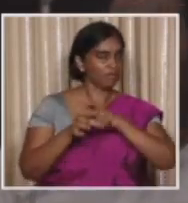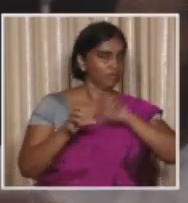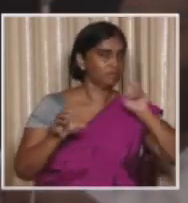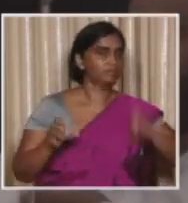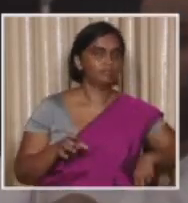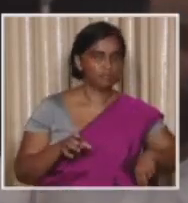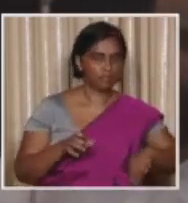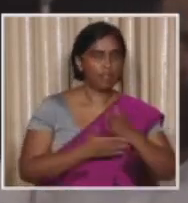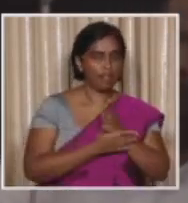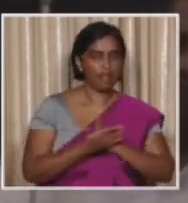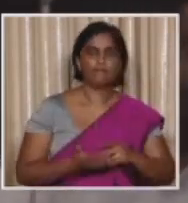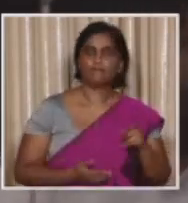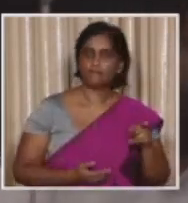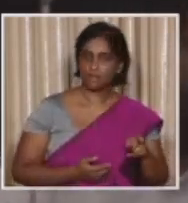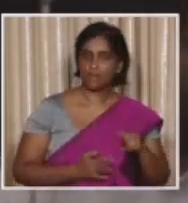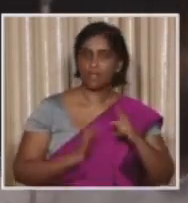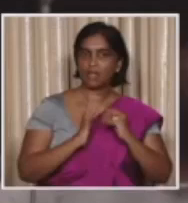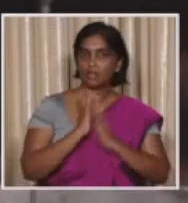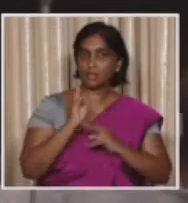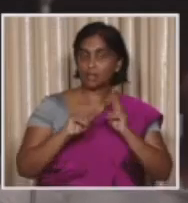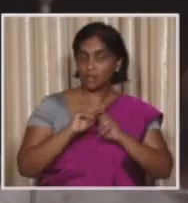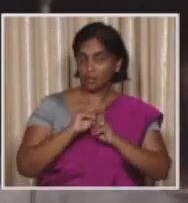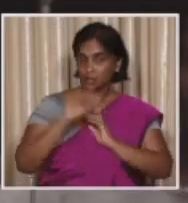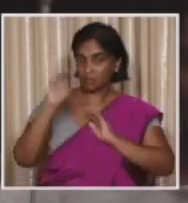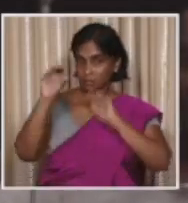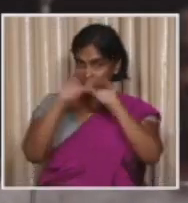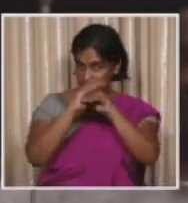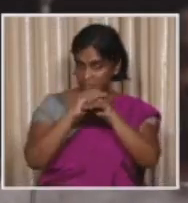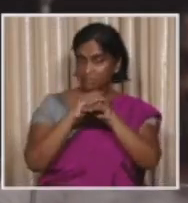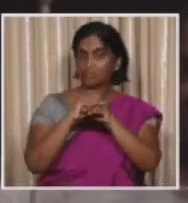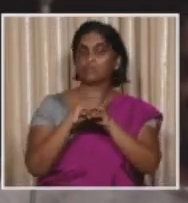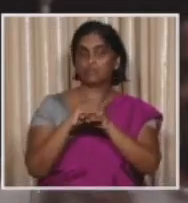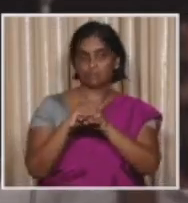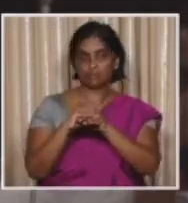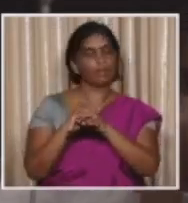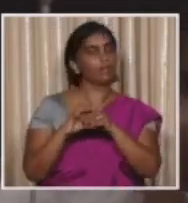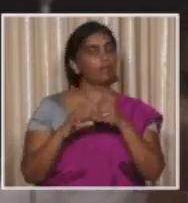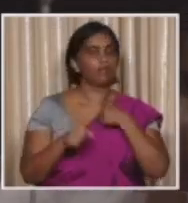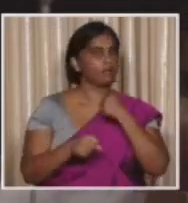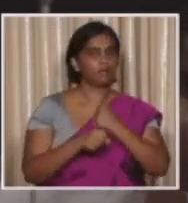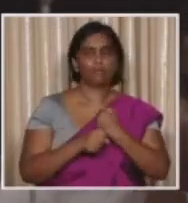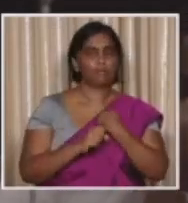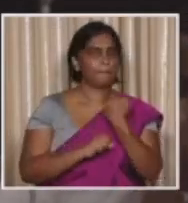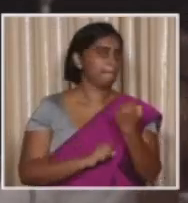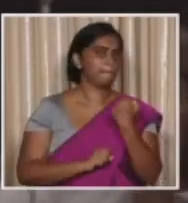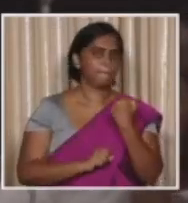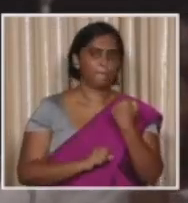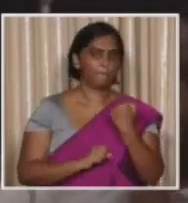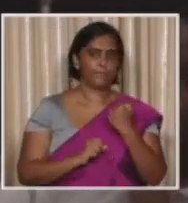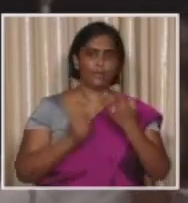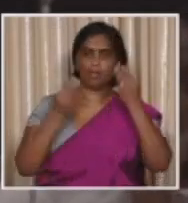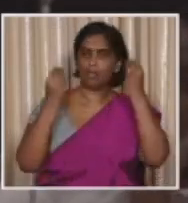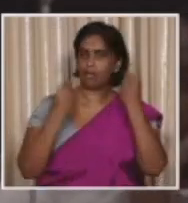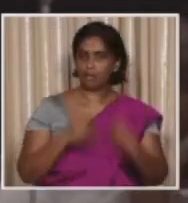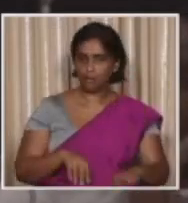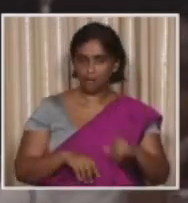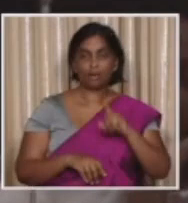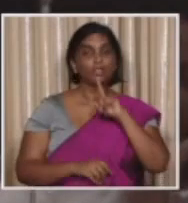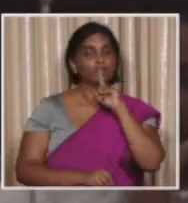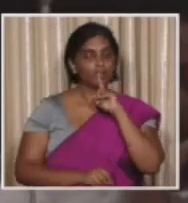කියපු. ජාත්‍යන්තර මූල්‍ය අරමුදලට යනවා නම් ආණ්ඩුවේ බලය නැති වෙනවයි කියලා